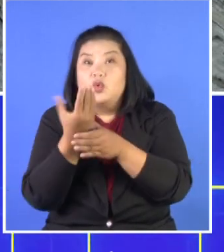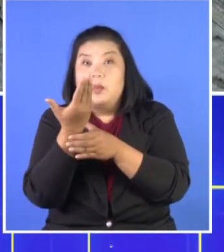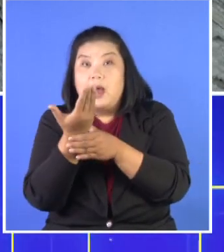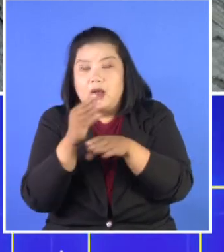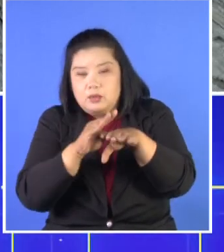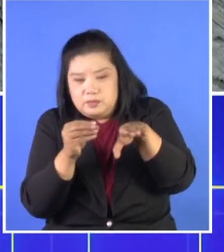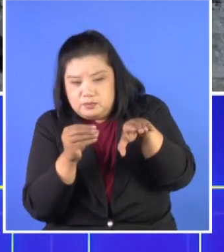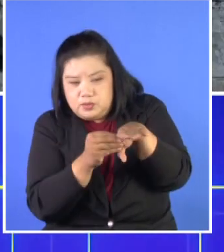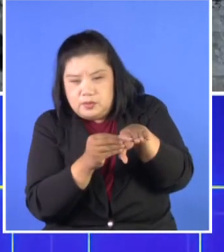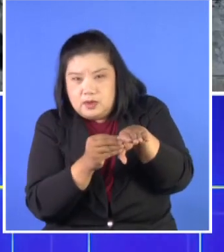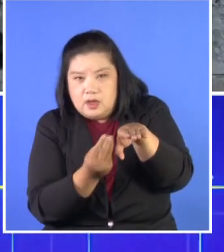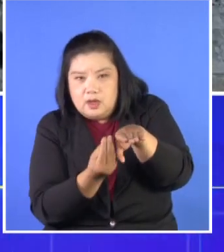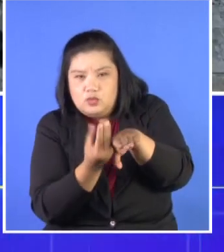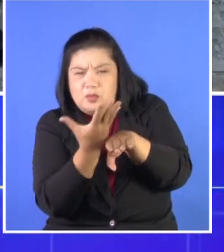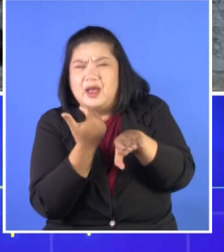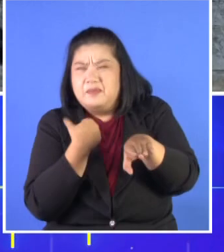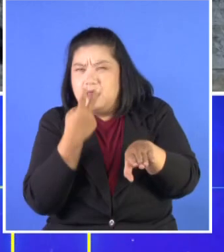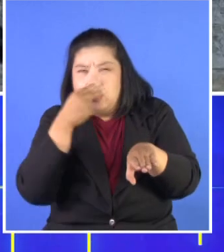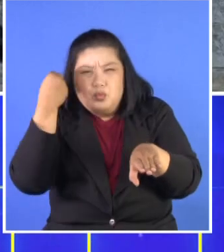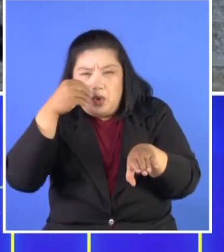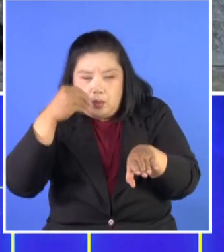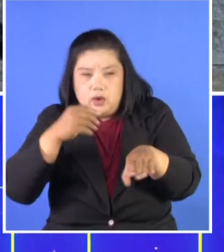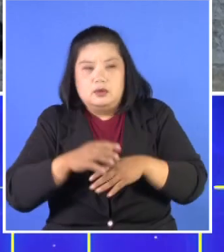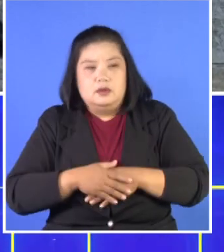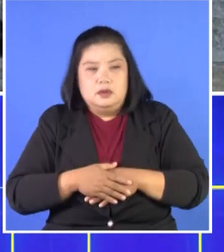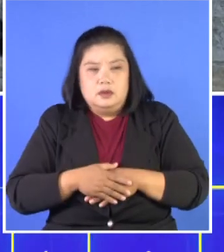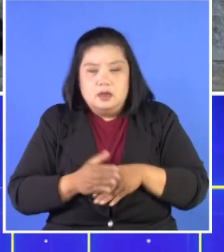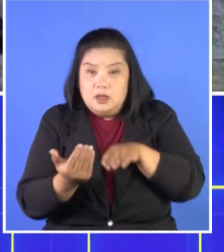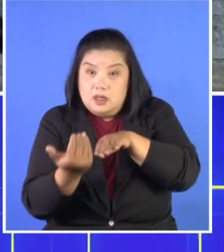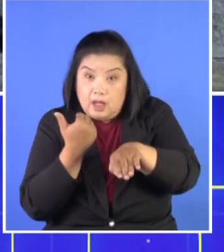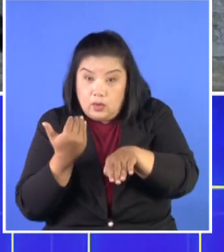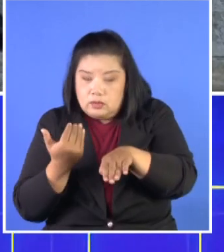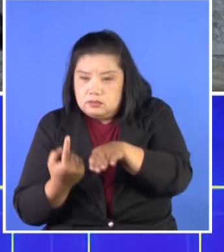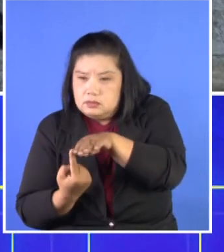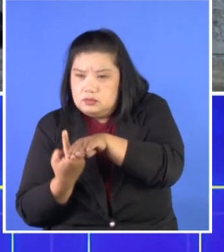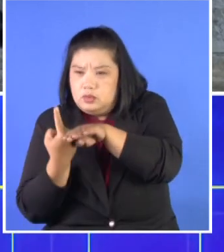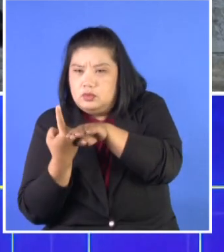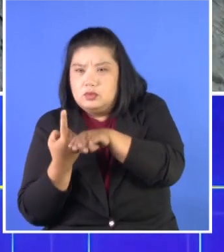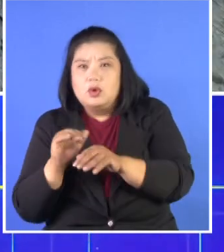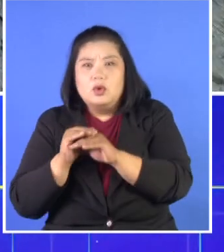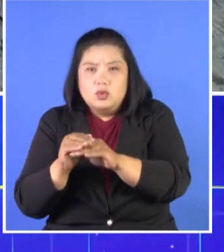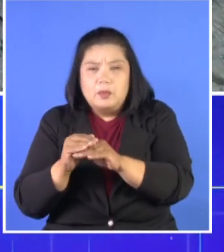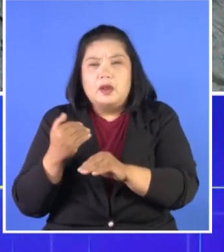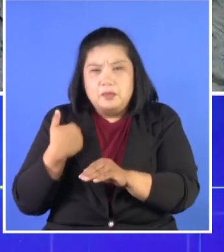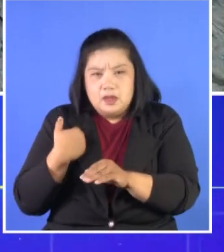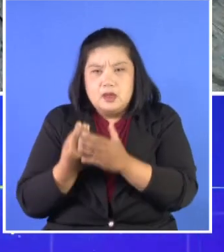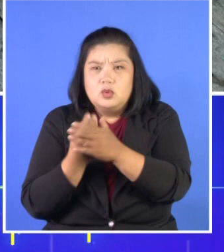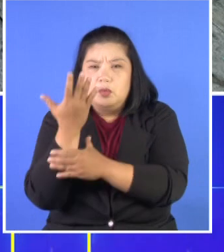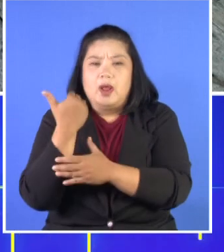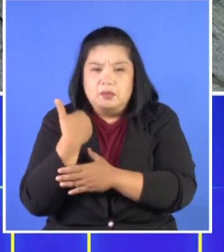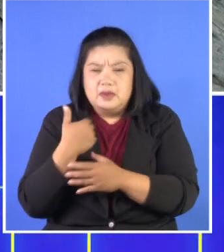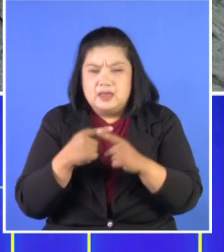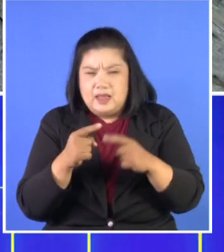ยังเกิดเป็นต้นโพธิ์ได้เลยบนถนนทางจะเกิดขึ้นเป็นต้นมะละกอไม่ได้หรอมันก็ไม่ค่อยเห็นไม่ค่อยเคยเห็นไอ้ต้น